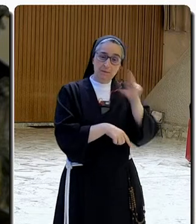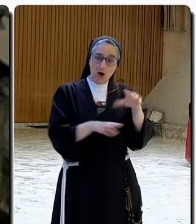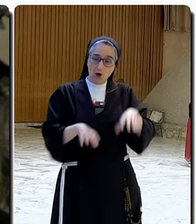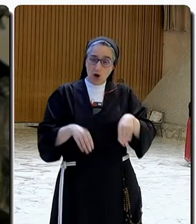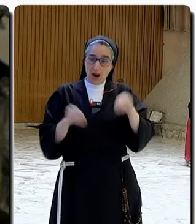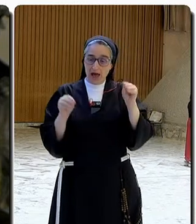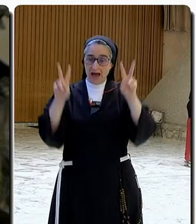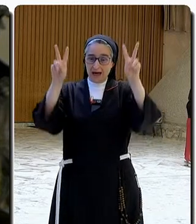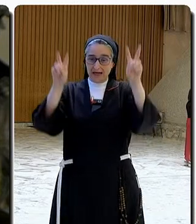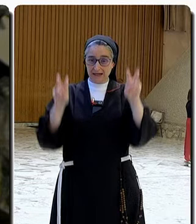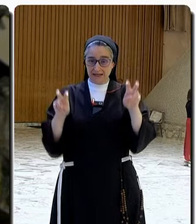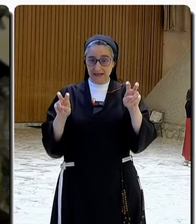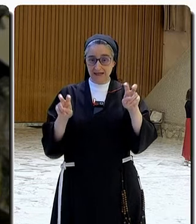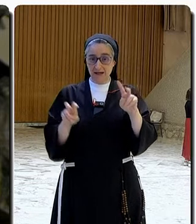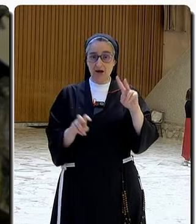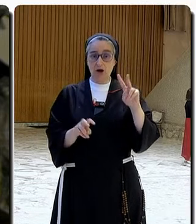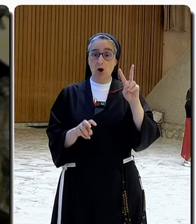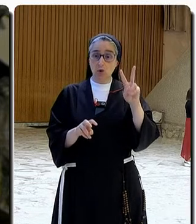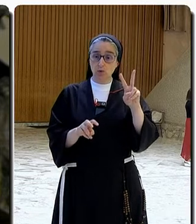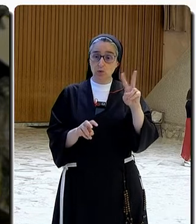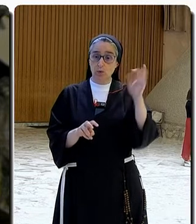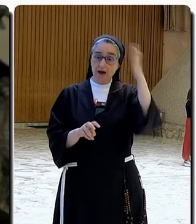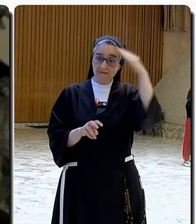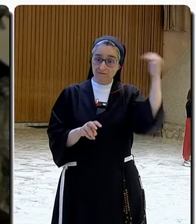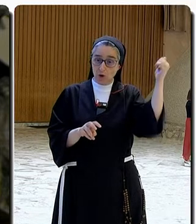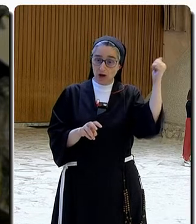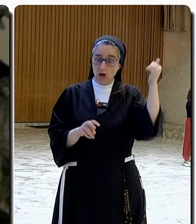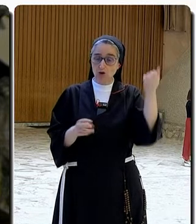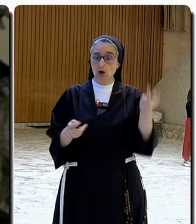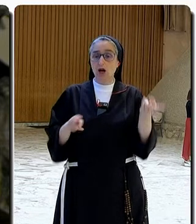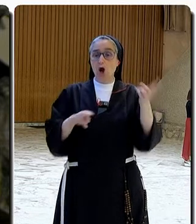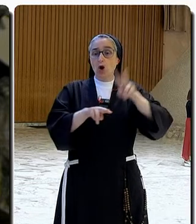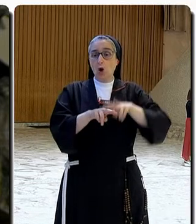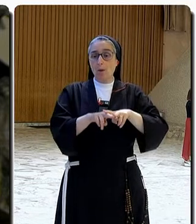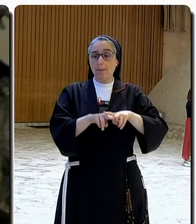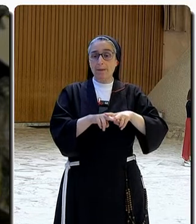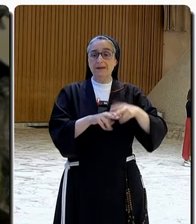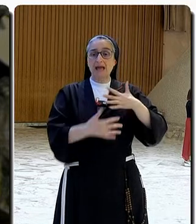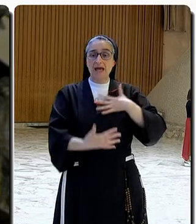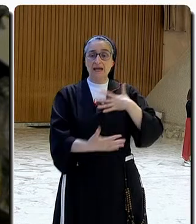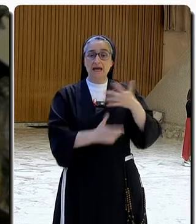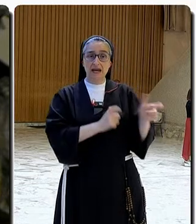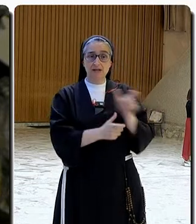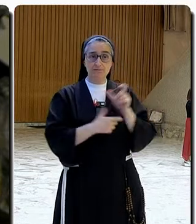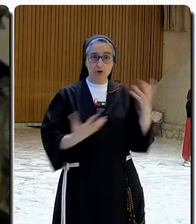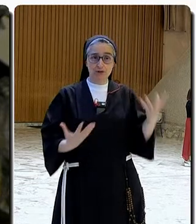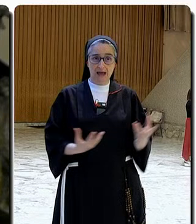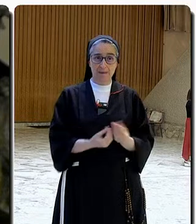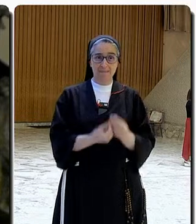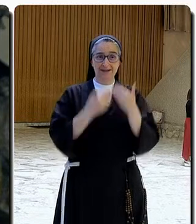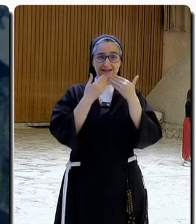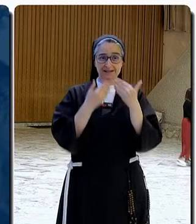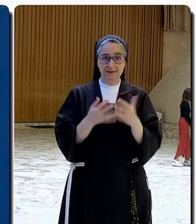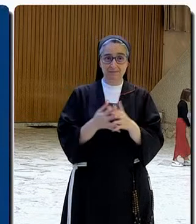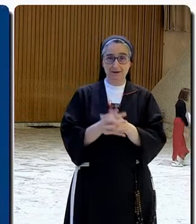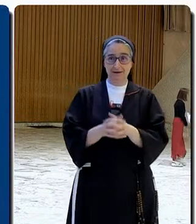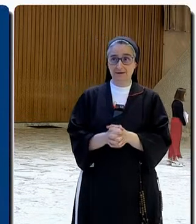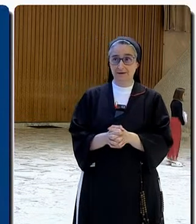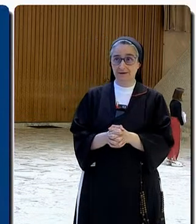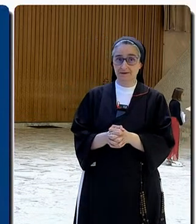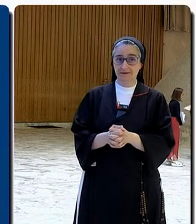al tema due vocazioni complementari e corresponsabili. Grazie.